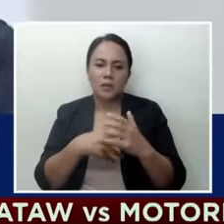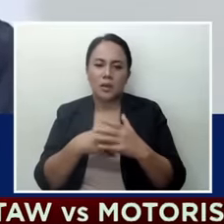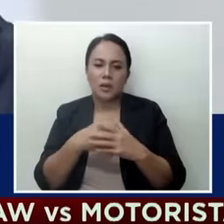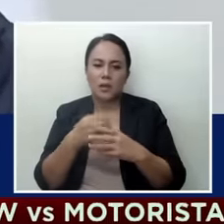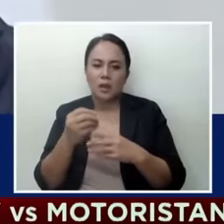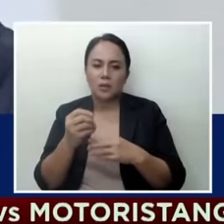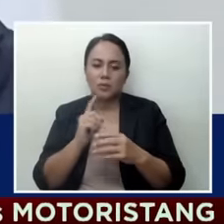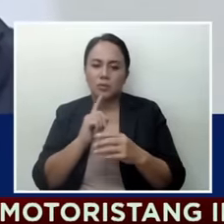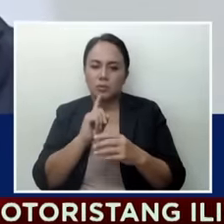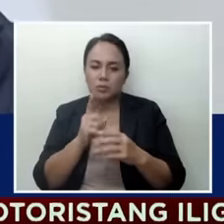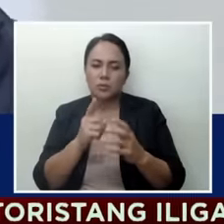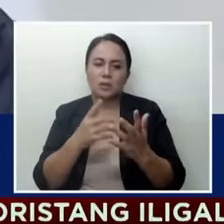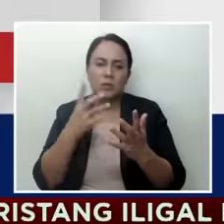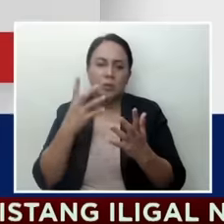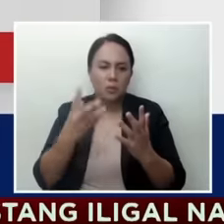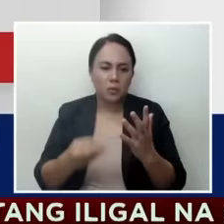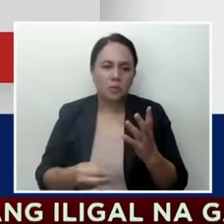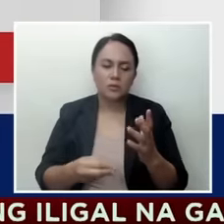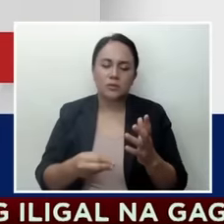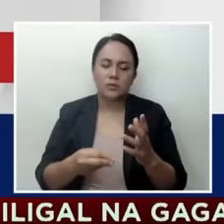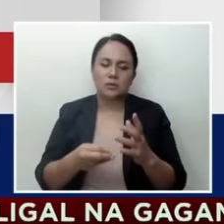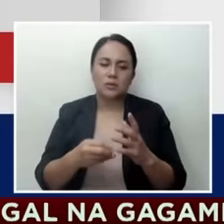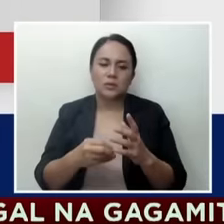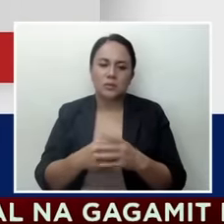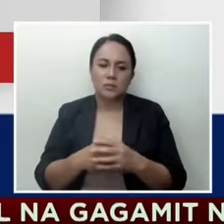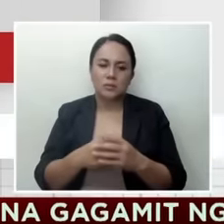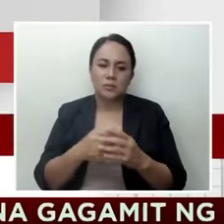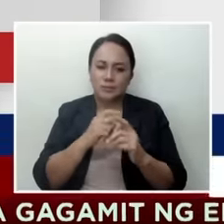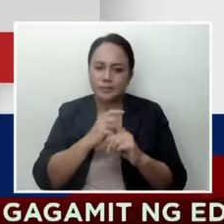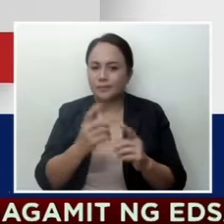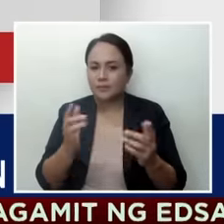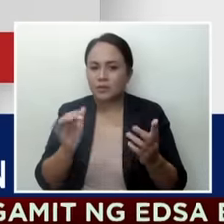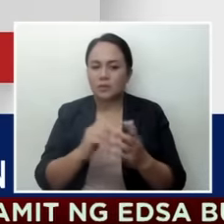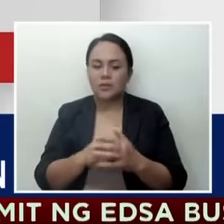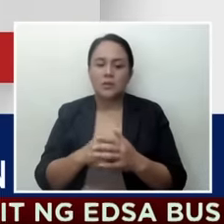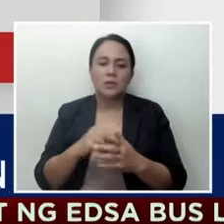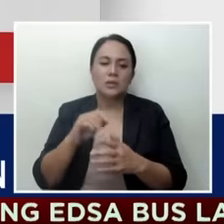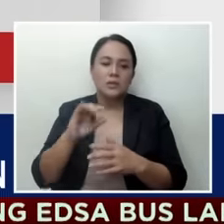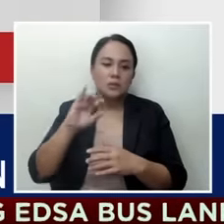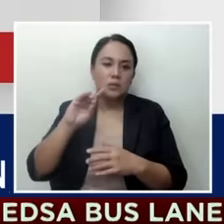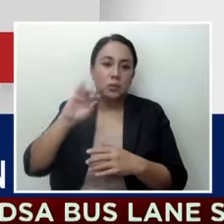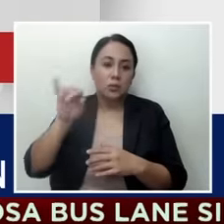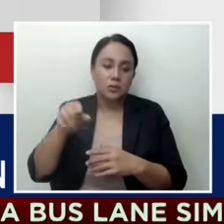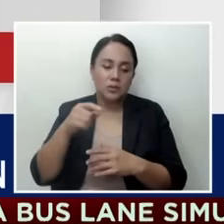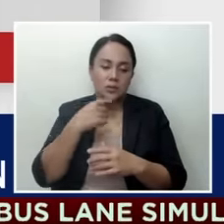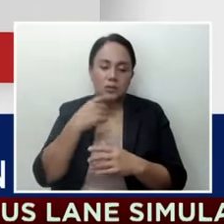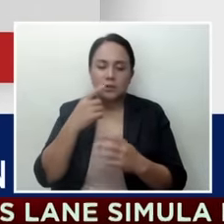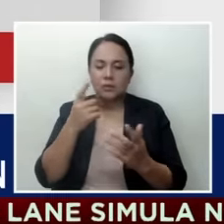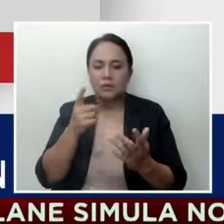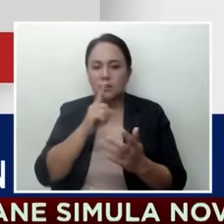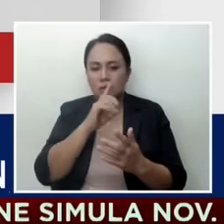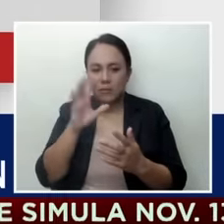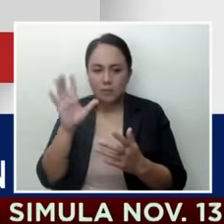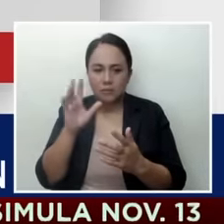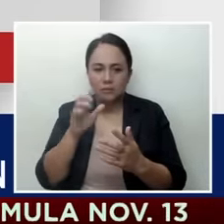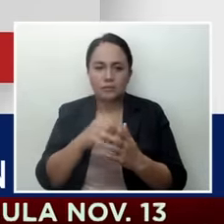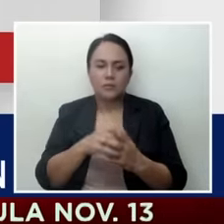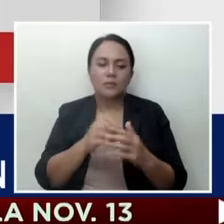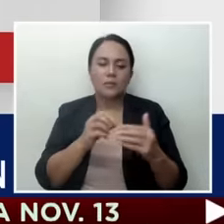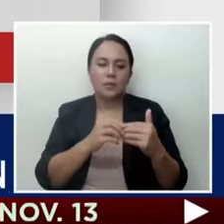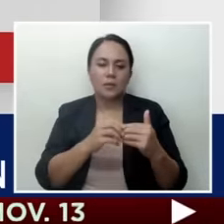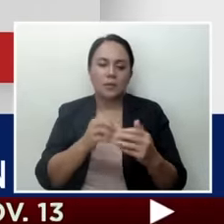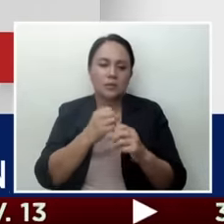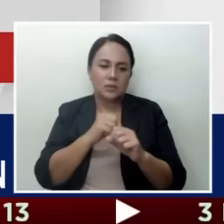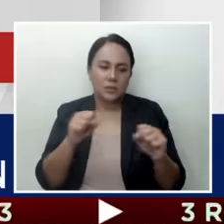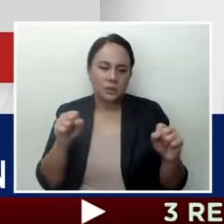katotohanan katiwalian ay tuloy-tuloy. Nangako naman ang Department of Justice na itataguyod ang kalayaan sa pamamahayag at kaligtasan